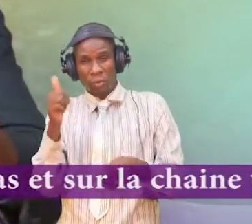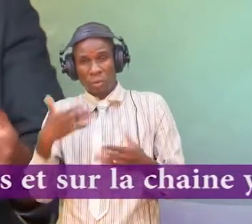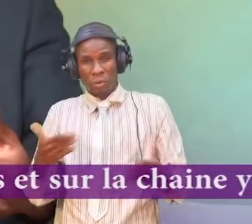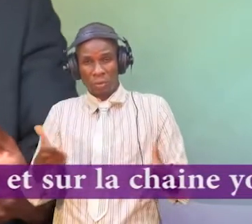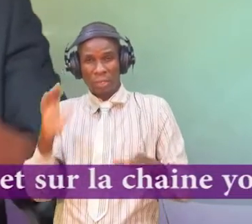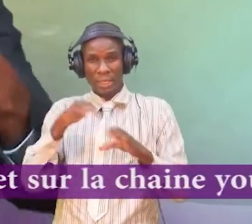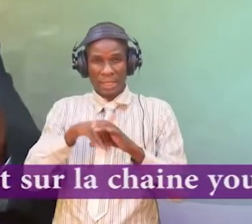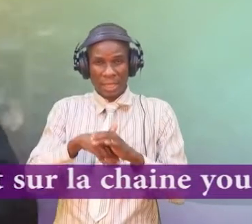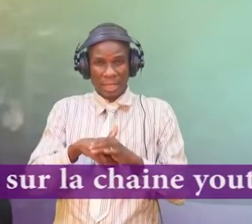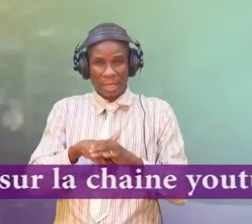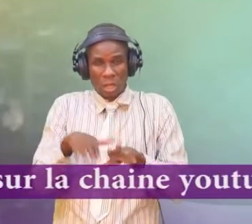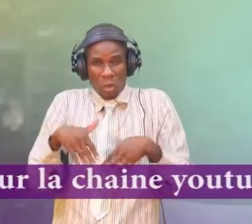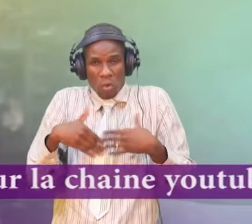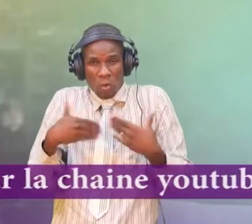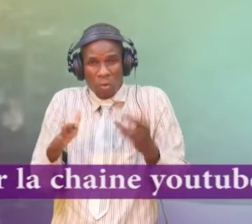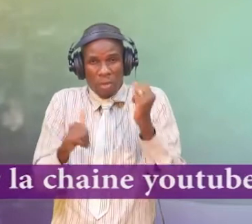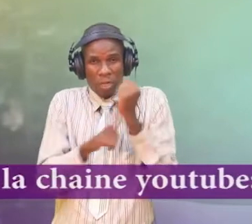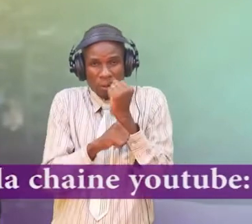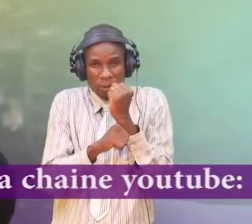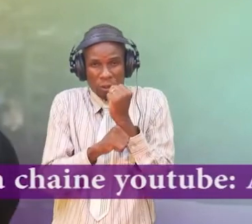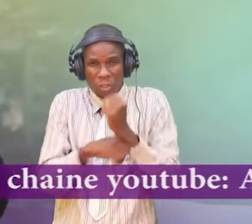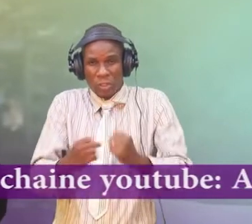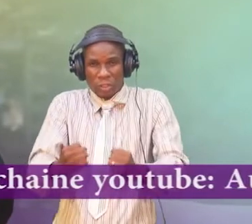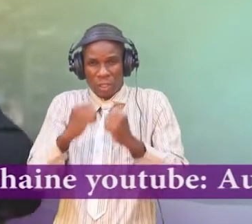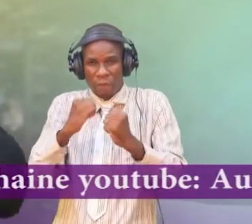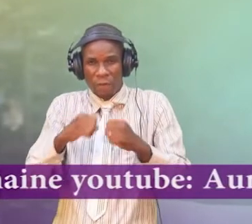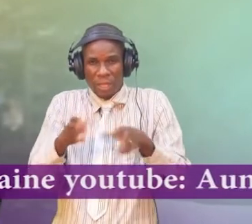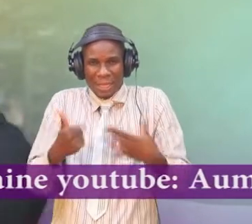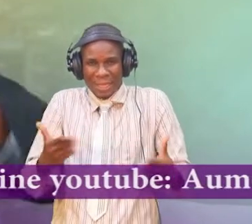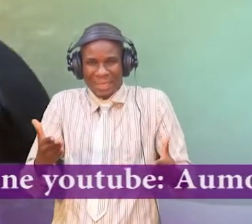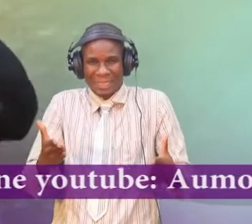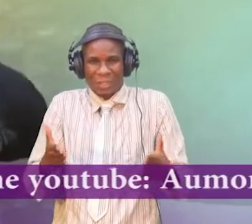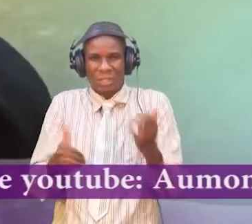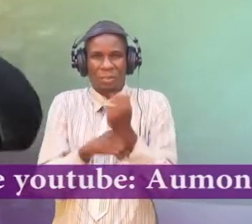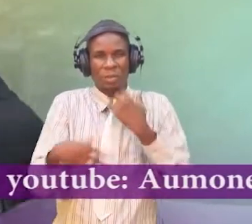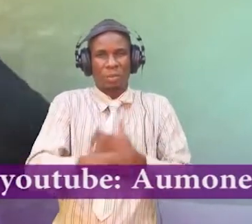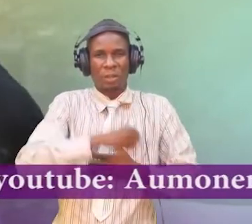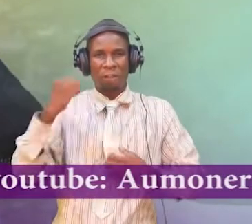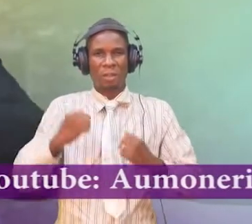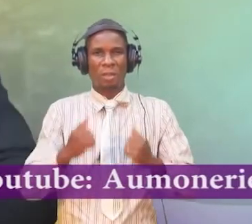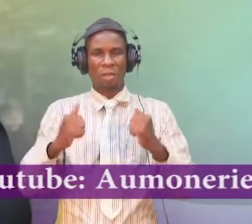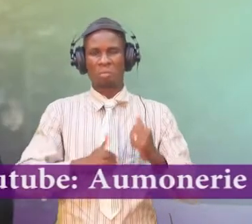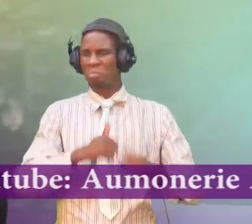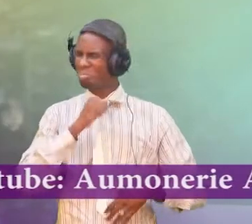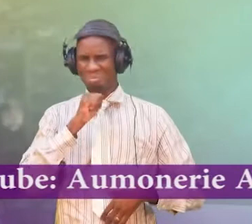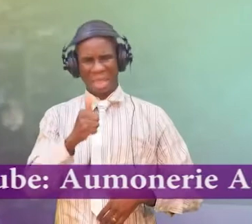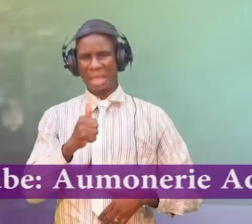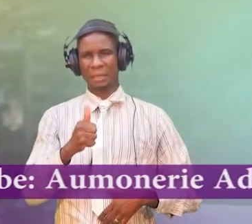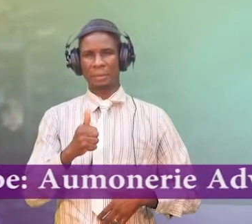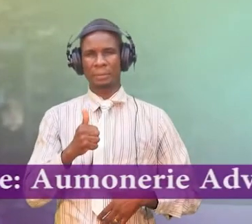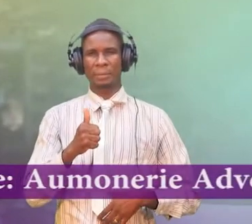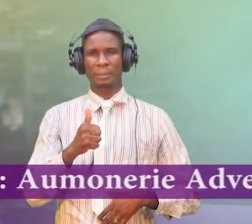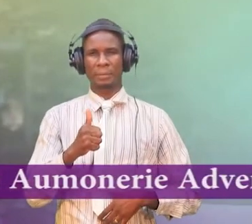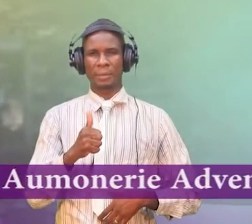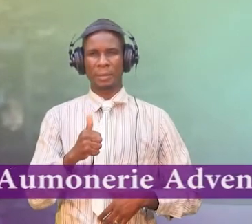Oyo bango bazali kopesa ndimbola ya lobiko lokola eloko oyo bato bakoki kokwa na makasi na bango moko mpe koluka